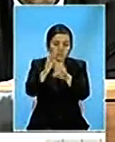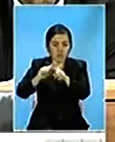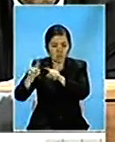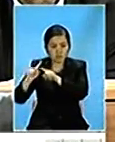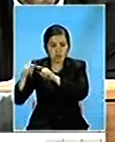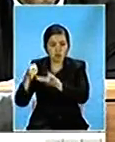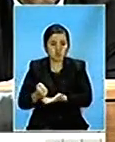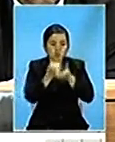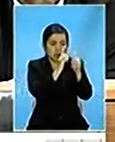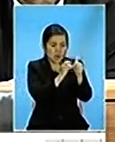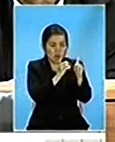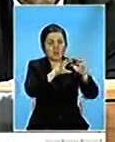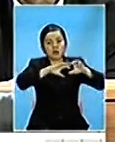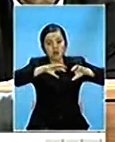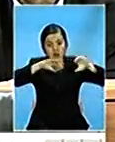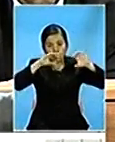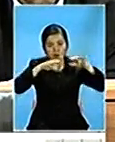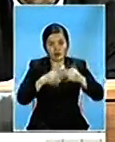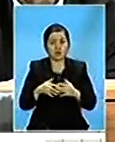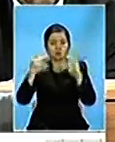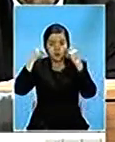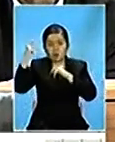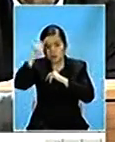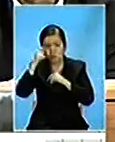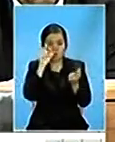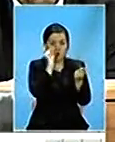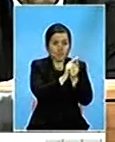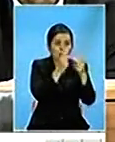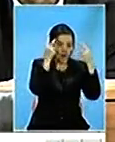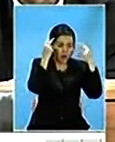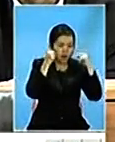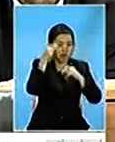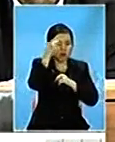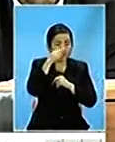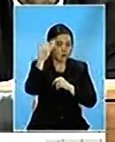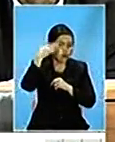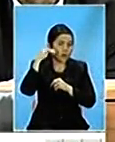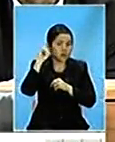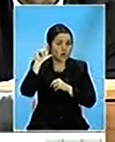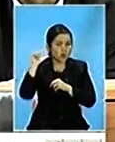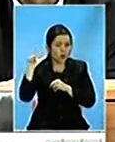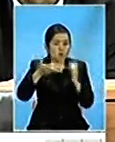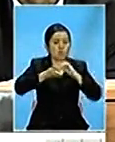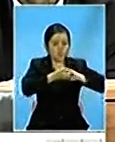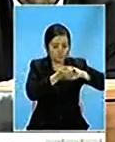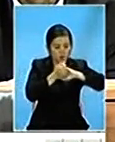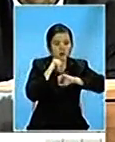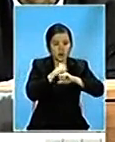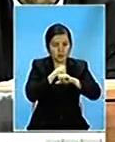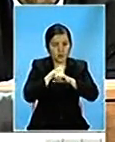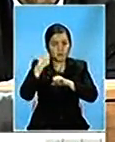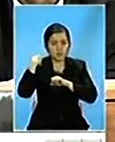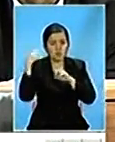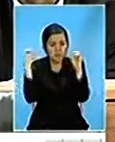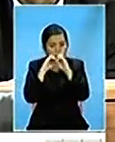ดเห็นกับรัฐบาลท่านนายกอภิสิทธิ์ก็ไปพบกับท่านนายกยิ่งลักษณ์ที่สปภ.ที่ดอนเมืองนั่นก็เป็นการให้ความร่วมมือกันเพราะฉะนั้นเราก็ไ